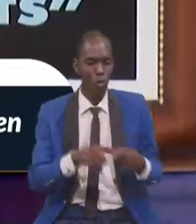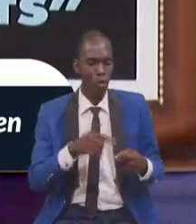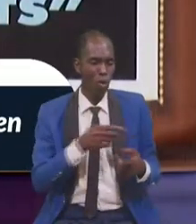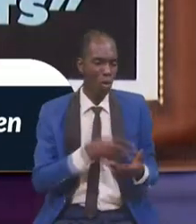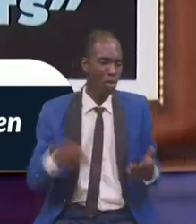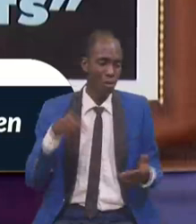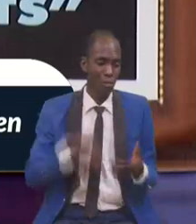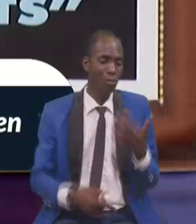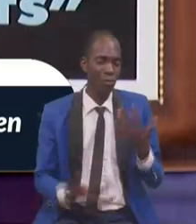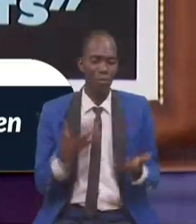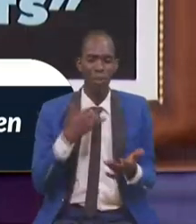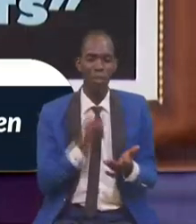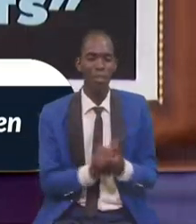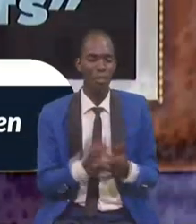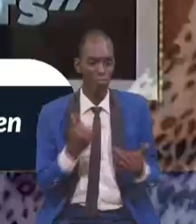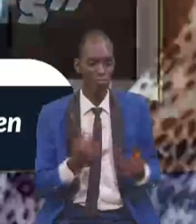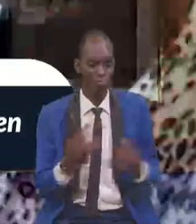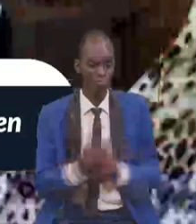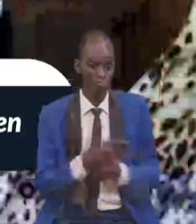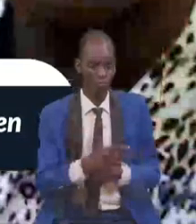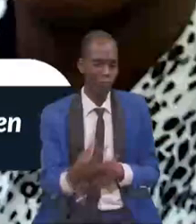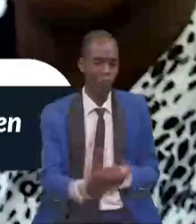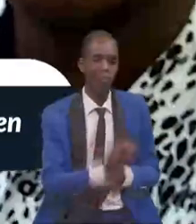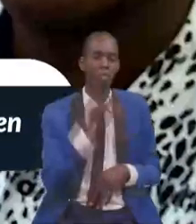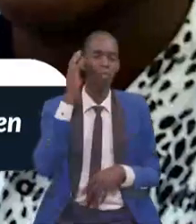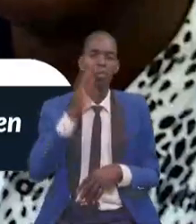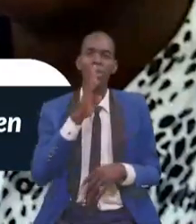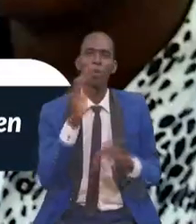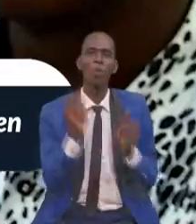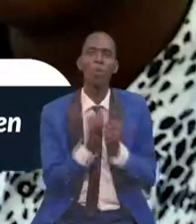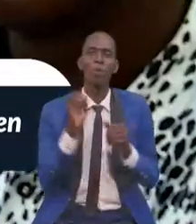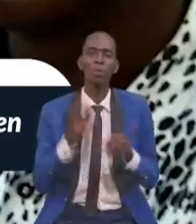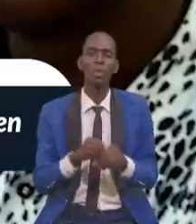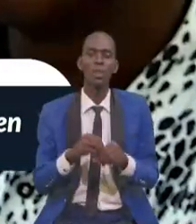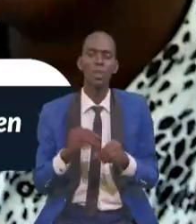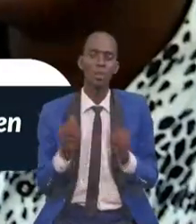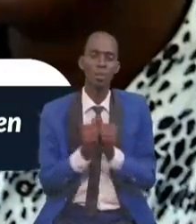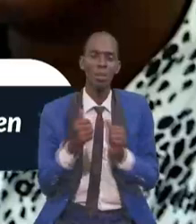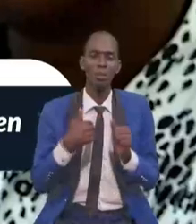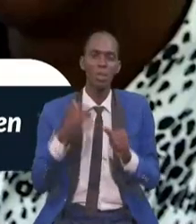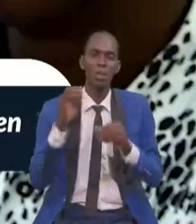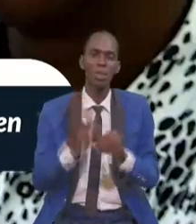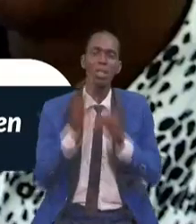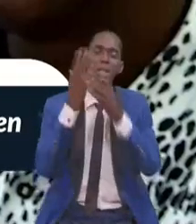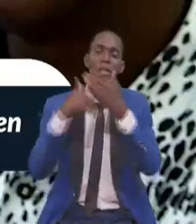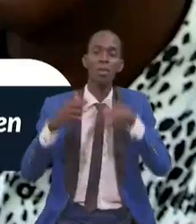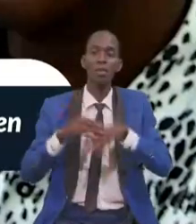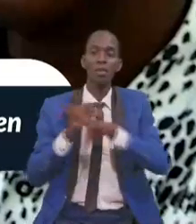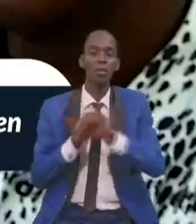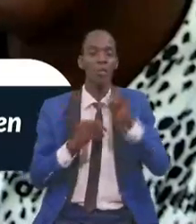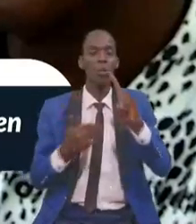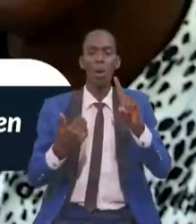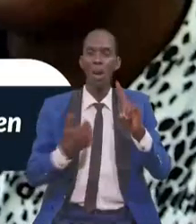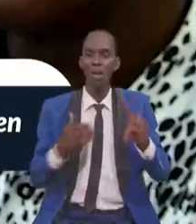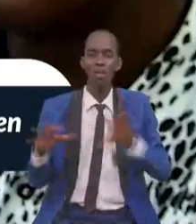aujourd'hui, tu seras avec moi dans le paradis. Personne, il n'y a personne qui a pu faire pareille